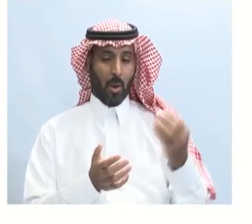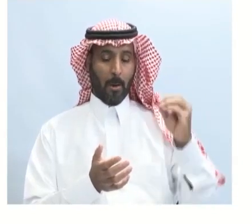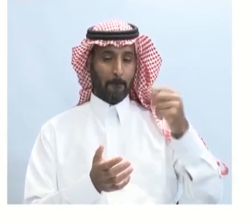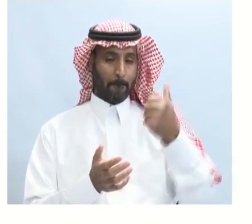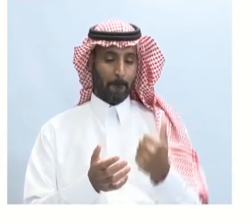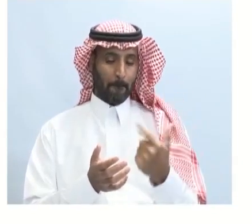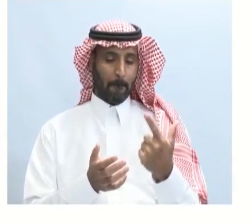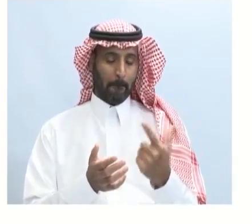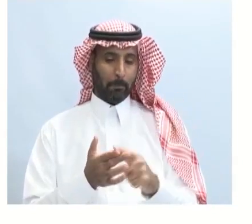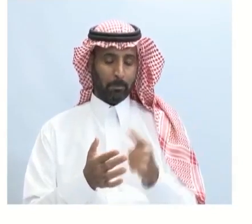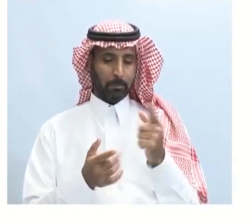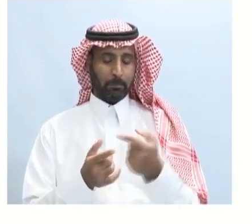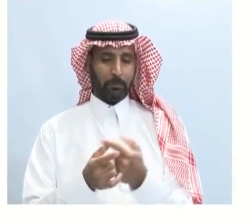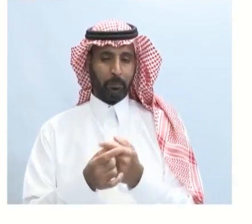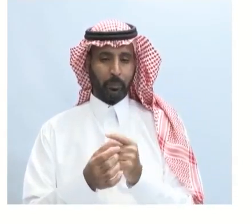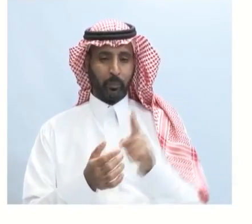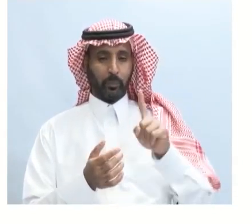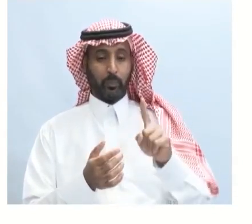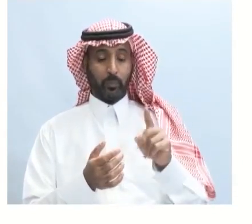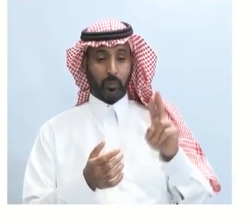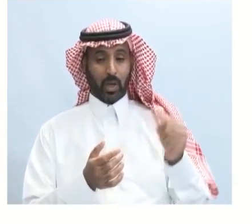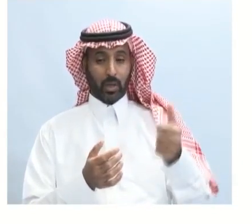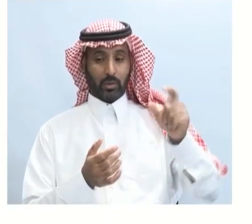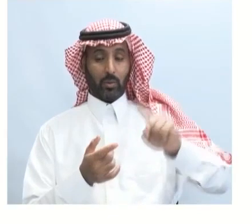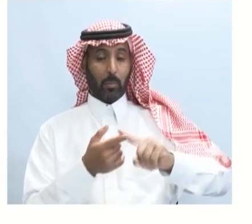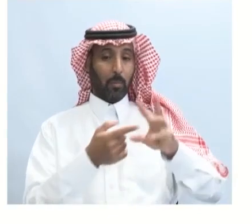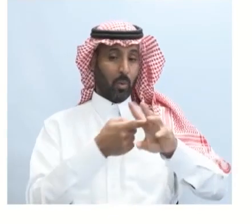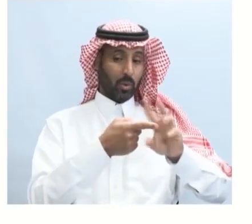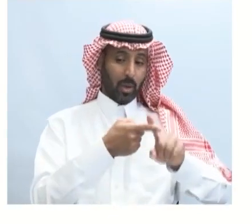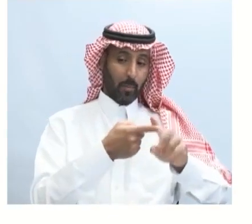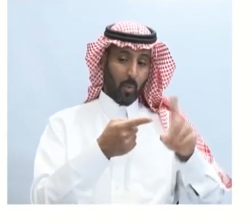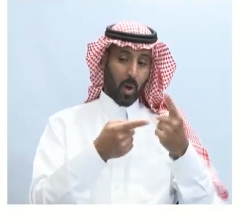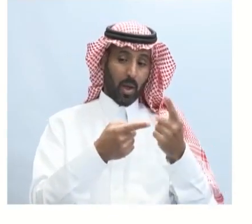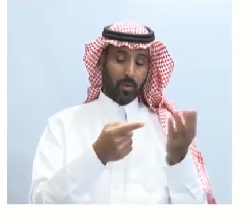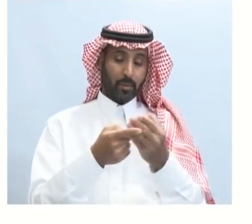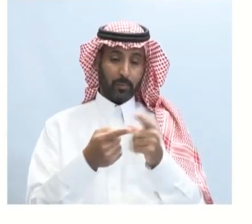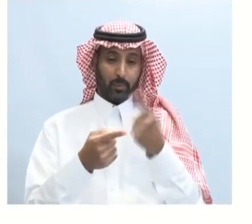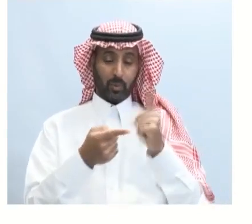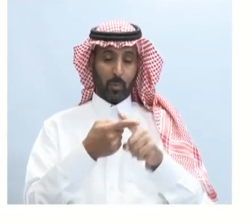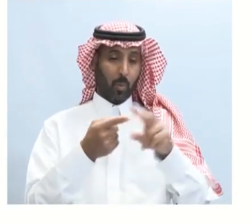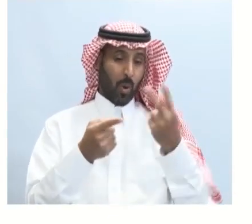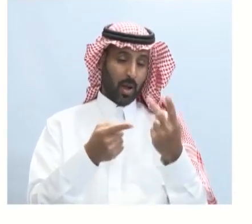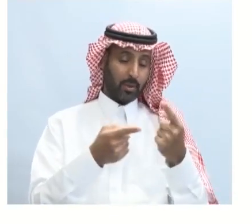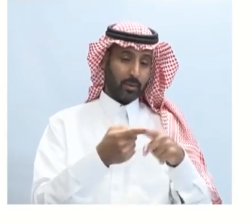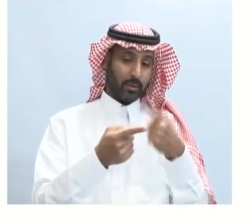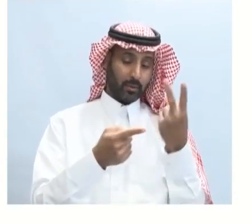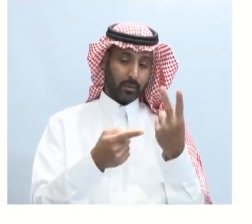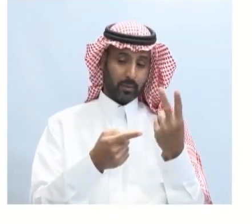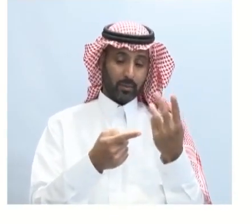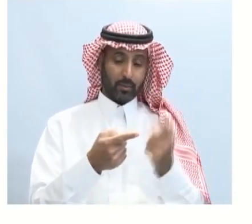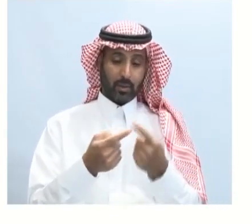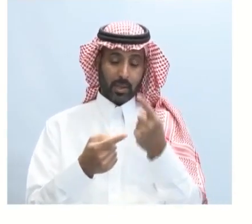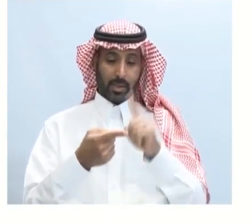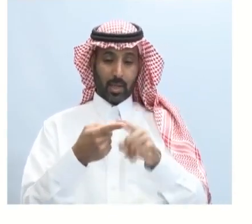فيه الاكسجين طبعا البوتاسيوم هنا موجب واحد لاحظ يوجد لدي اثنين اذا هنا موجب واحد وموجب واحد اصبح اثنين الكرومات هو